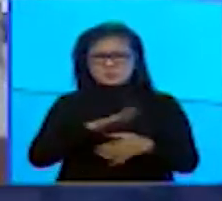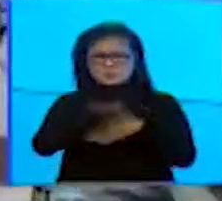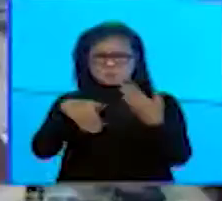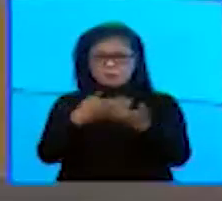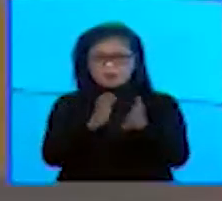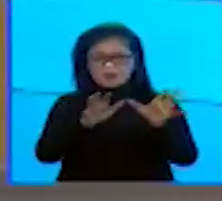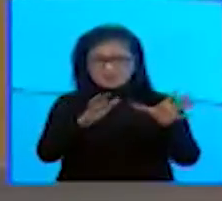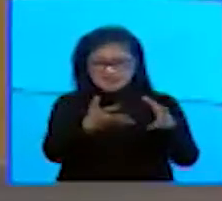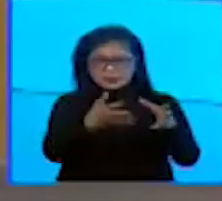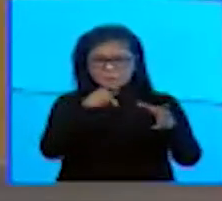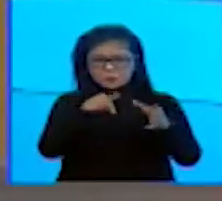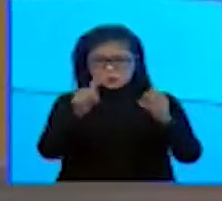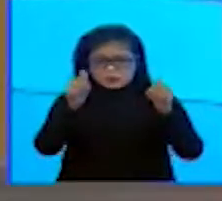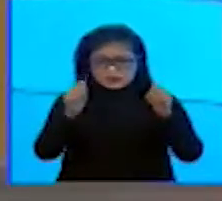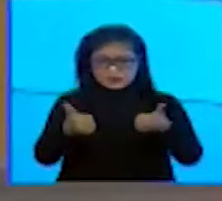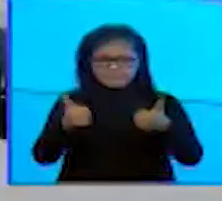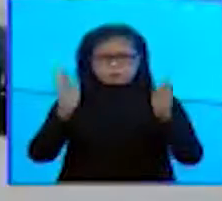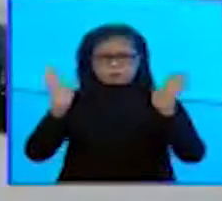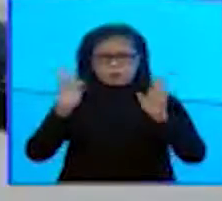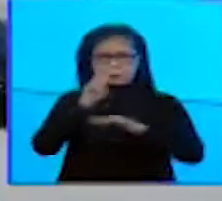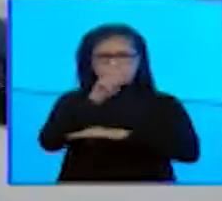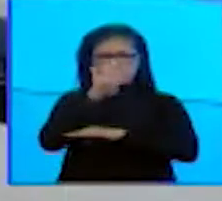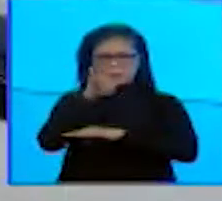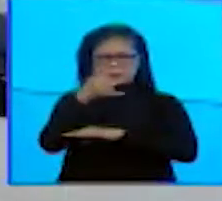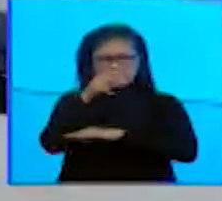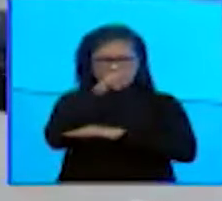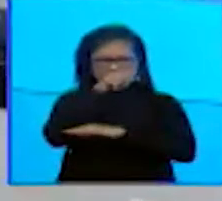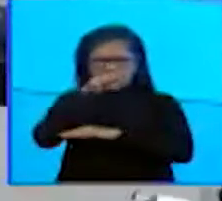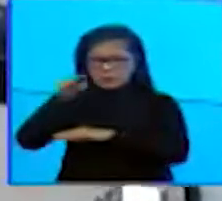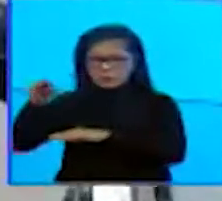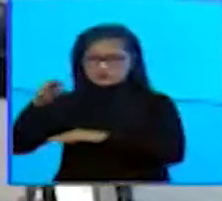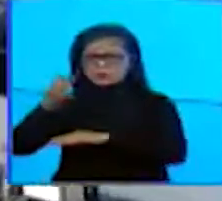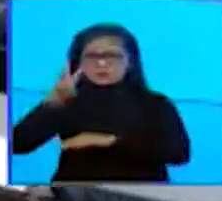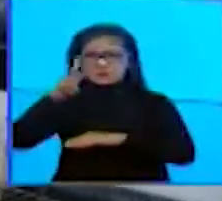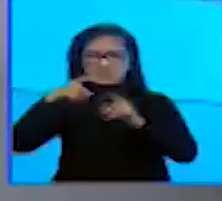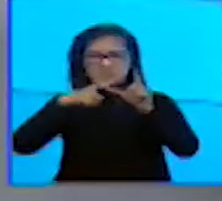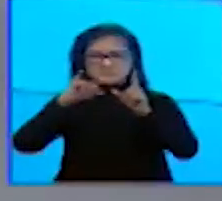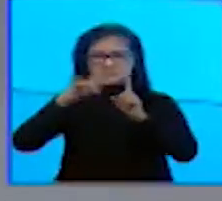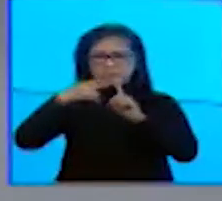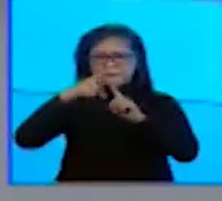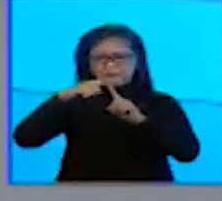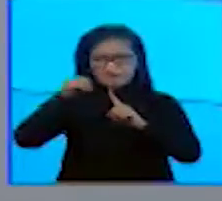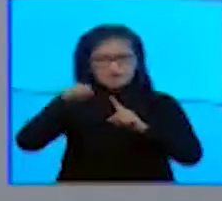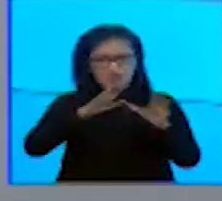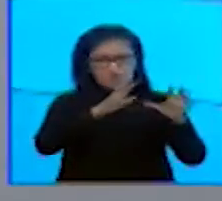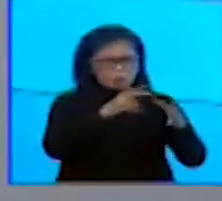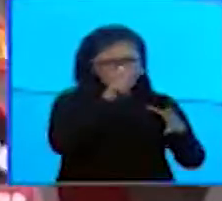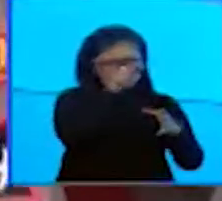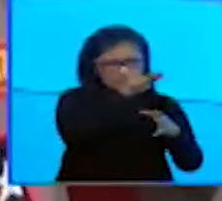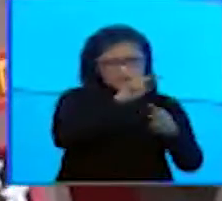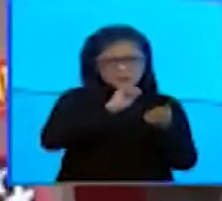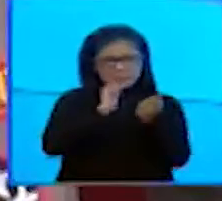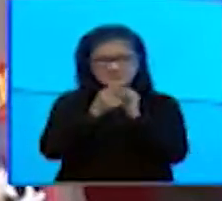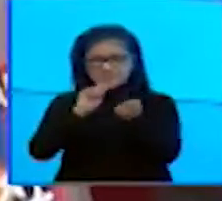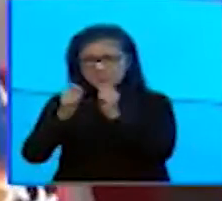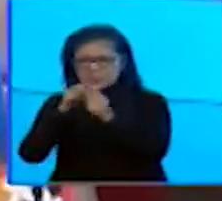menjaga penyekatan. Ada 3 sip mungkin ya? Ya, 3 sip kita latuh ya. Ya langsung putar balikan kalau ada